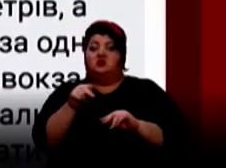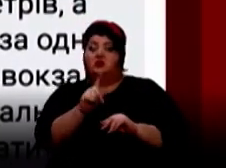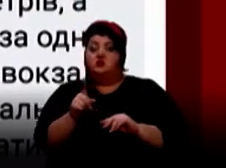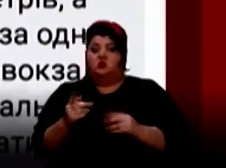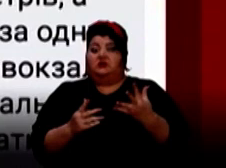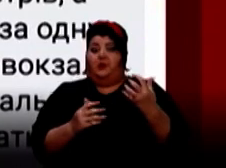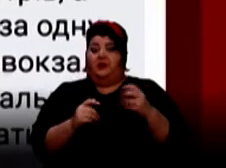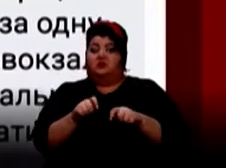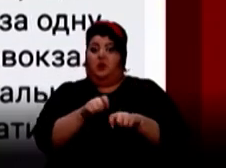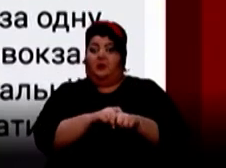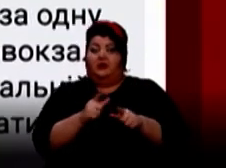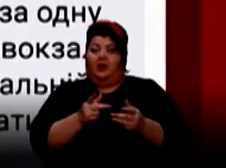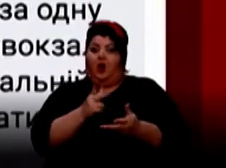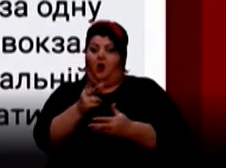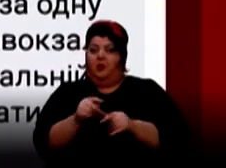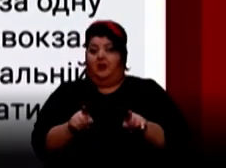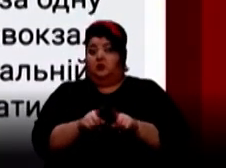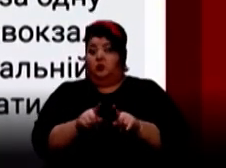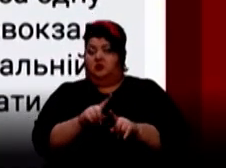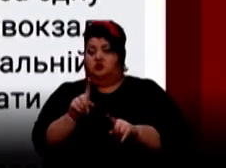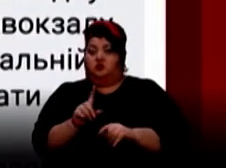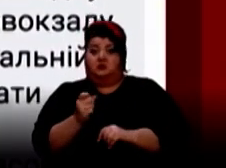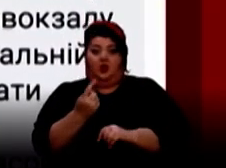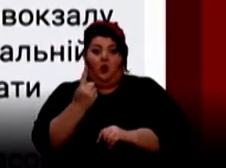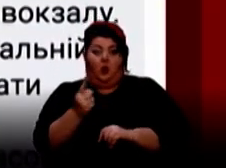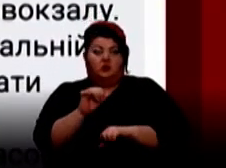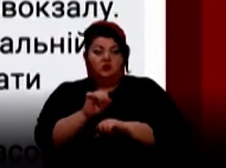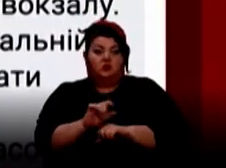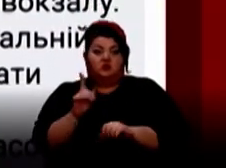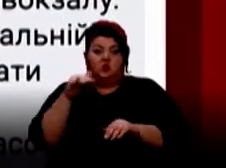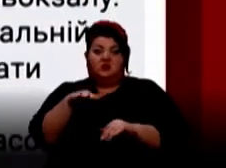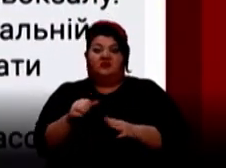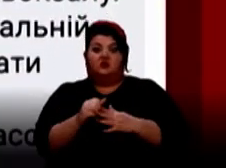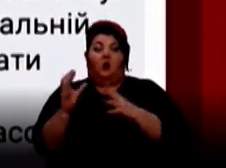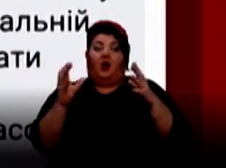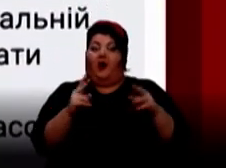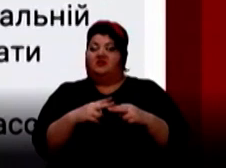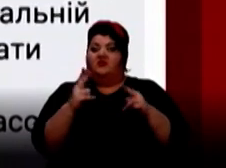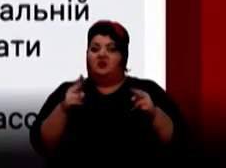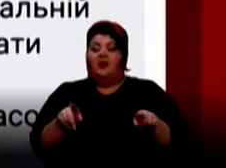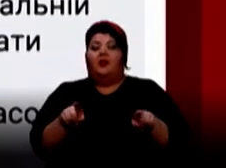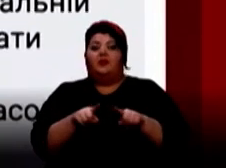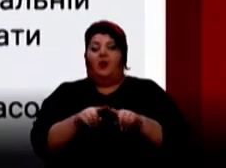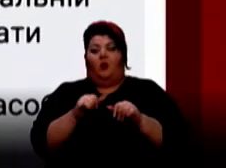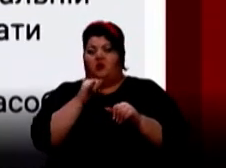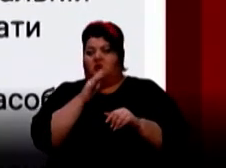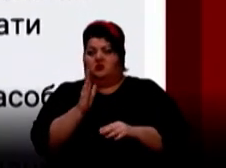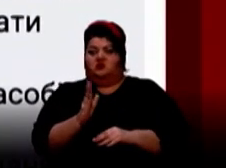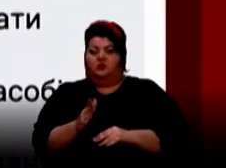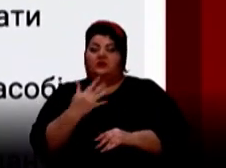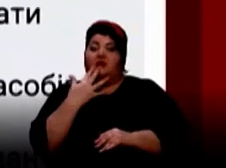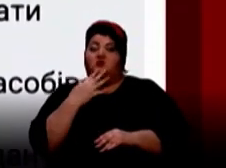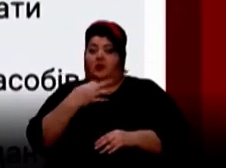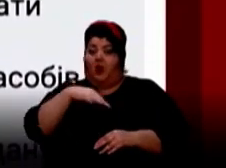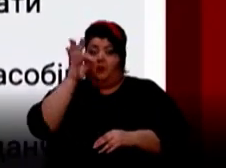метрів, а оплата проїзду однакова, що за одну зупинку, що з Левади до автовокзалу. Такого не може бути. Національній